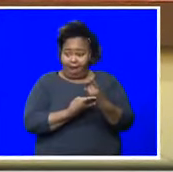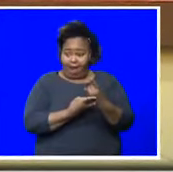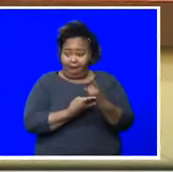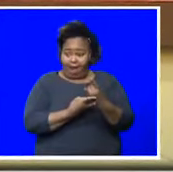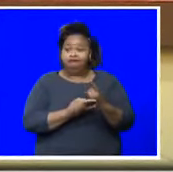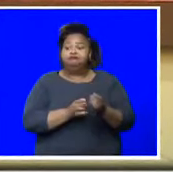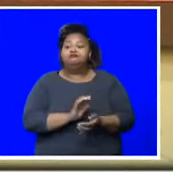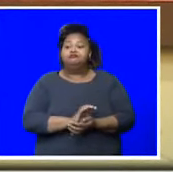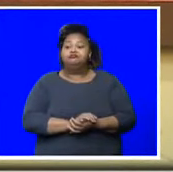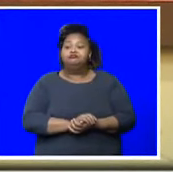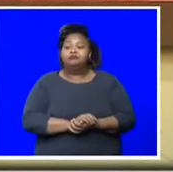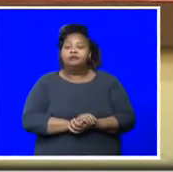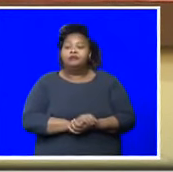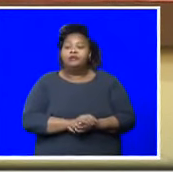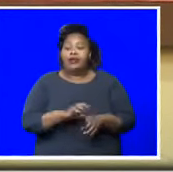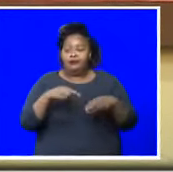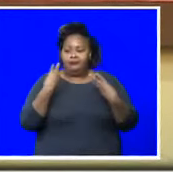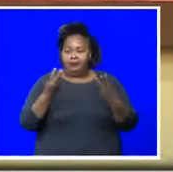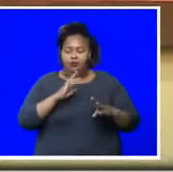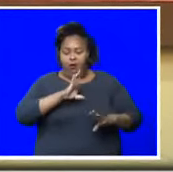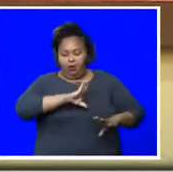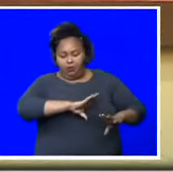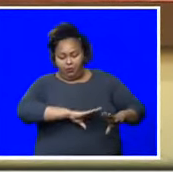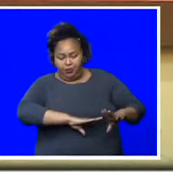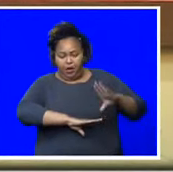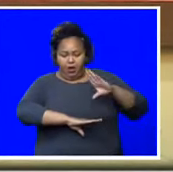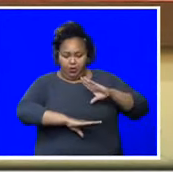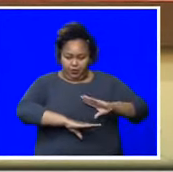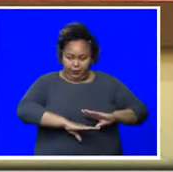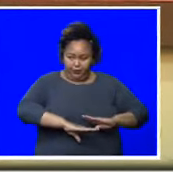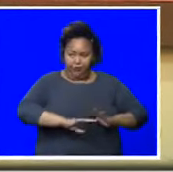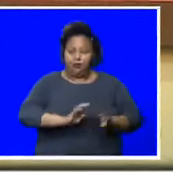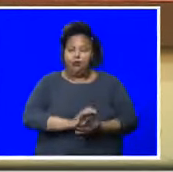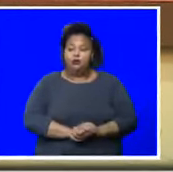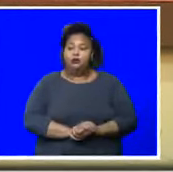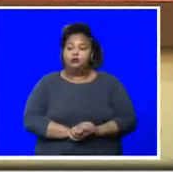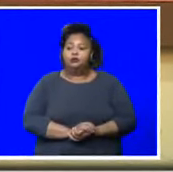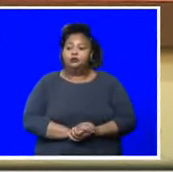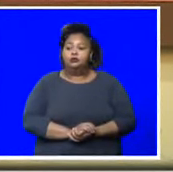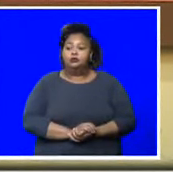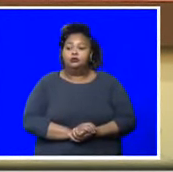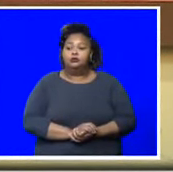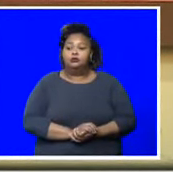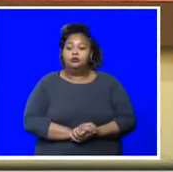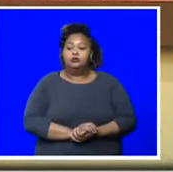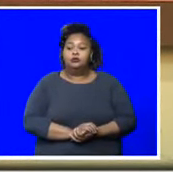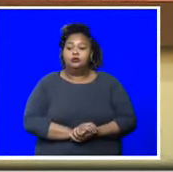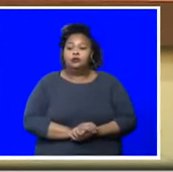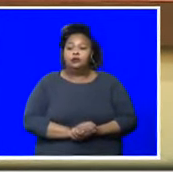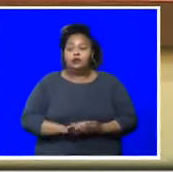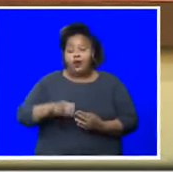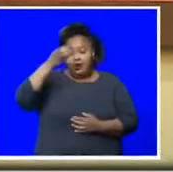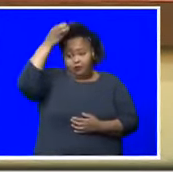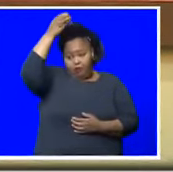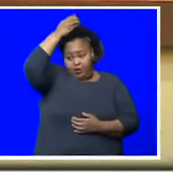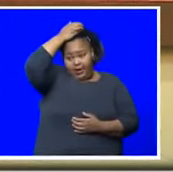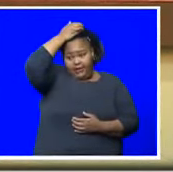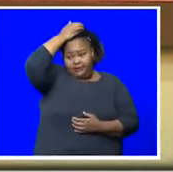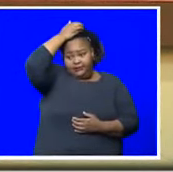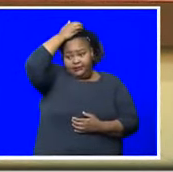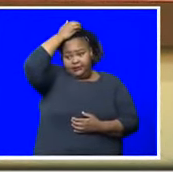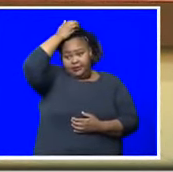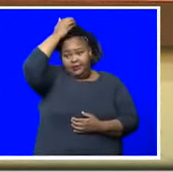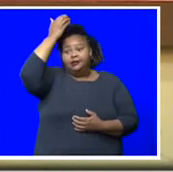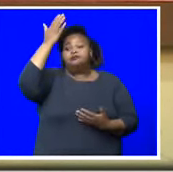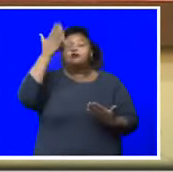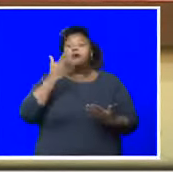kusehlisa base bakhona nalabo lababuke Tindzaba tetempilo ukuthi baphume la bese ba vele babalekele khona